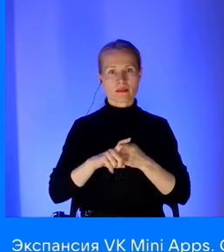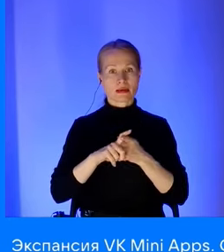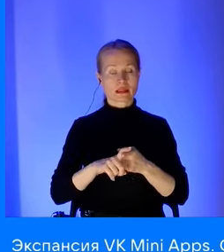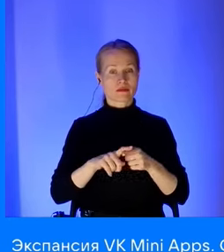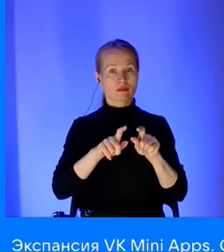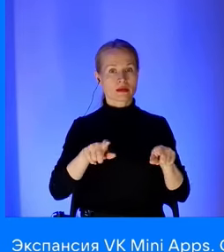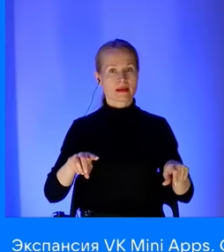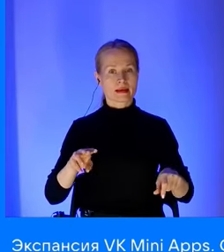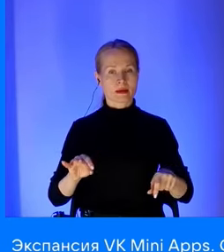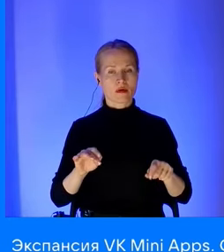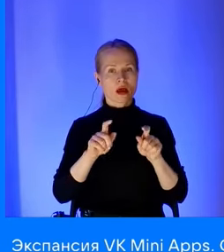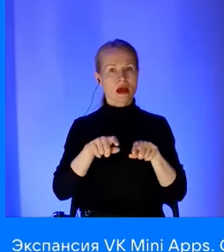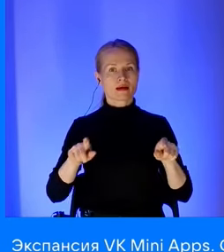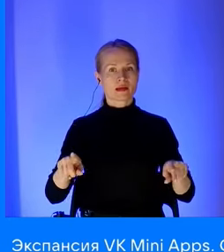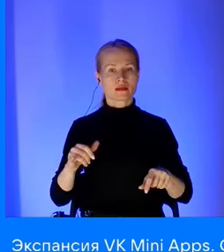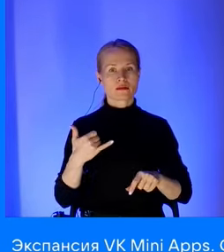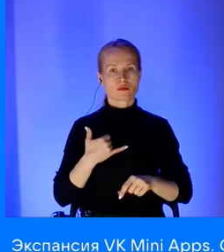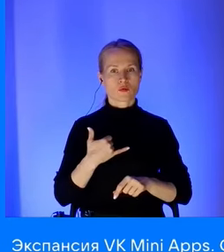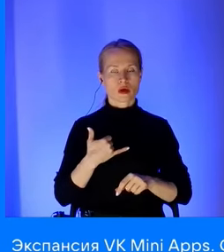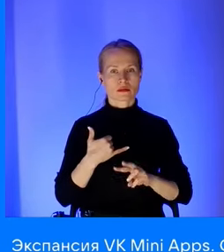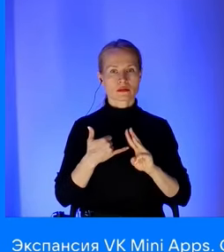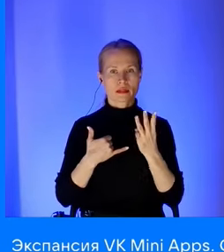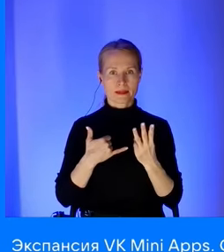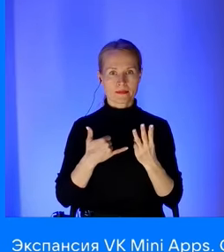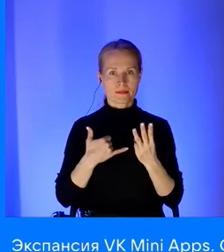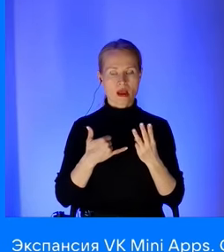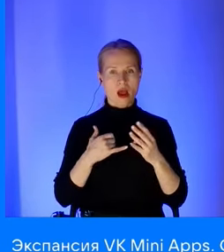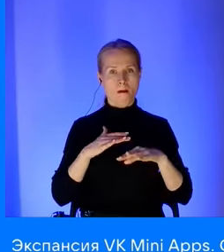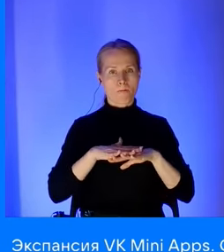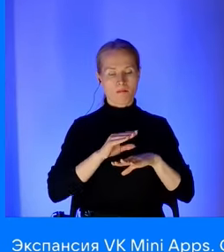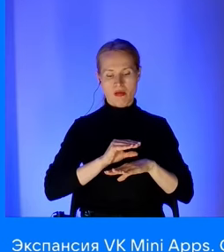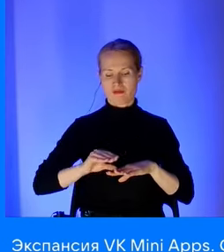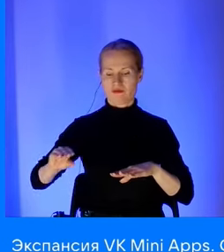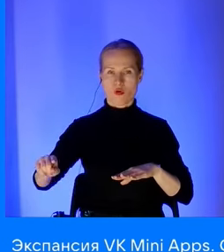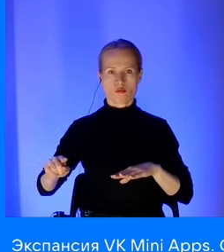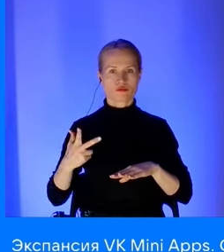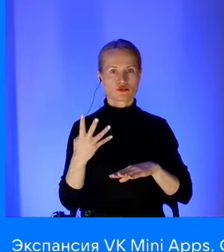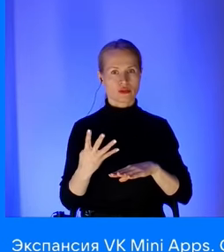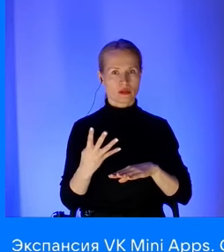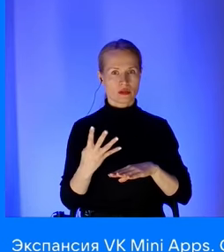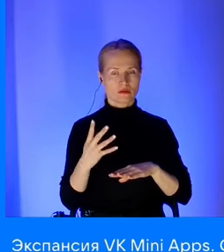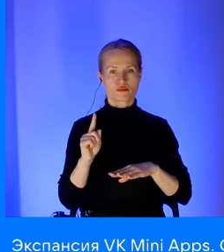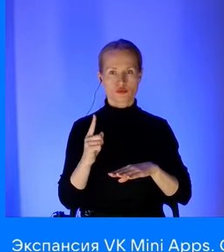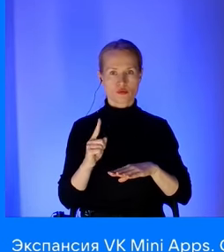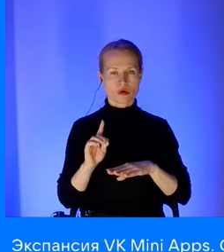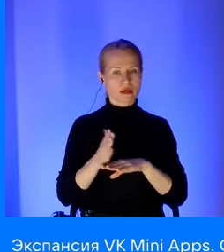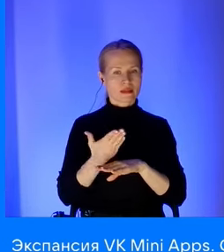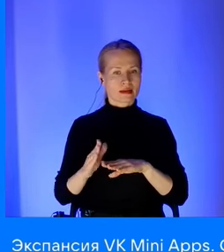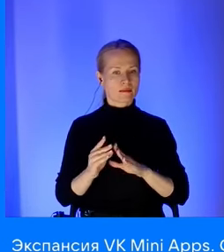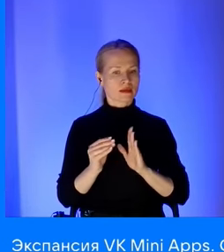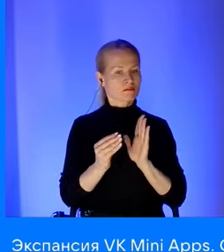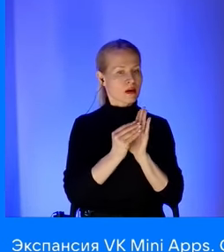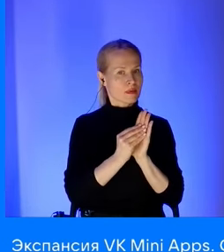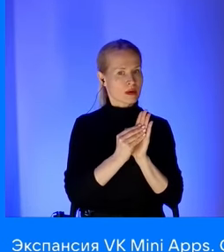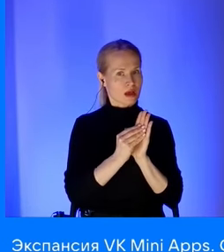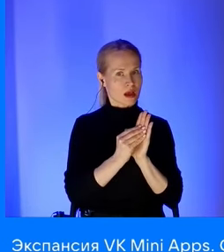клиентами. Клиенты у нас 3, а платформы 4, потому что мы разделяем мобильную версию ВКонтакте